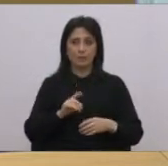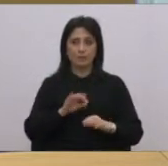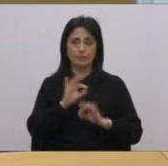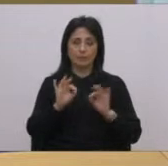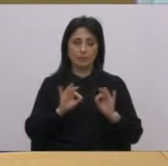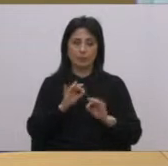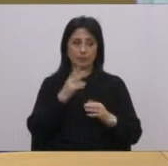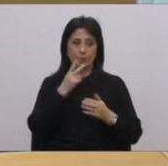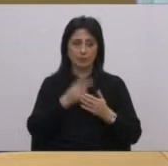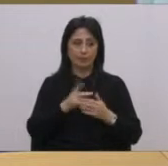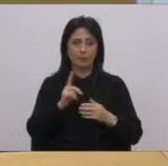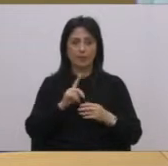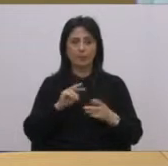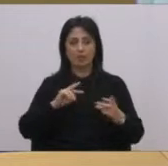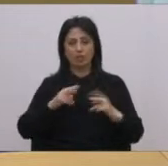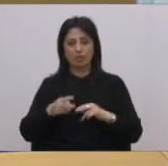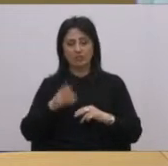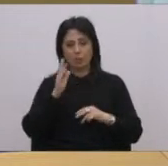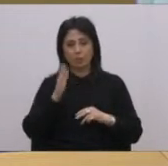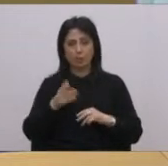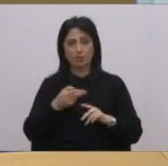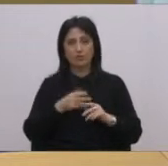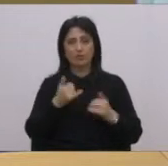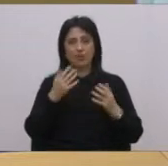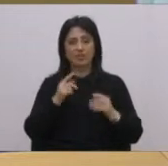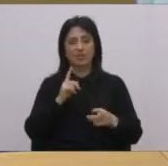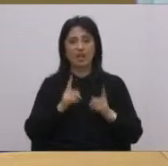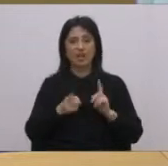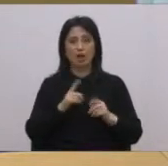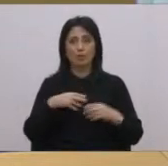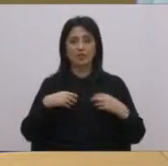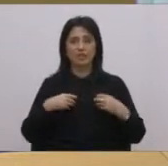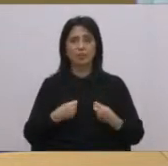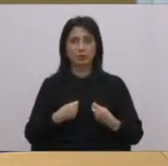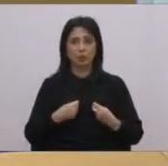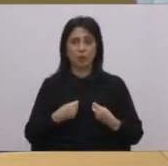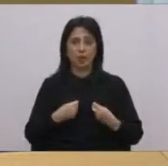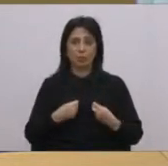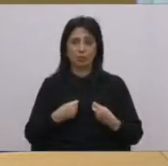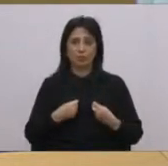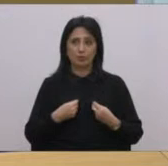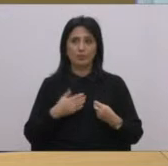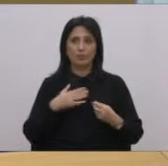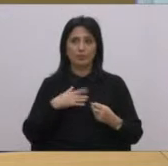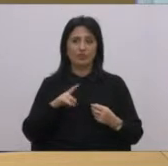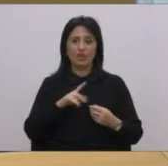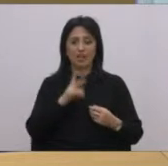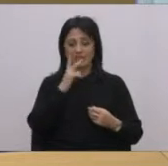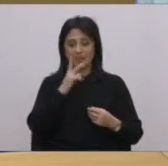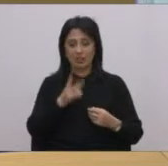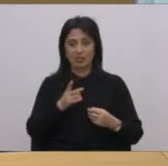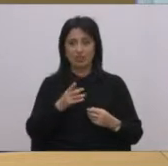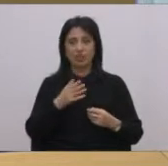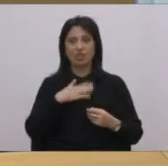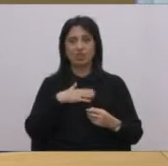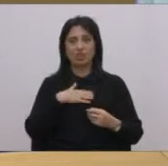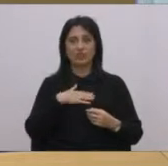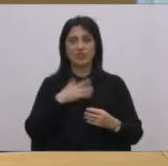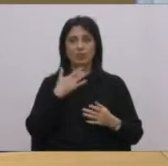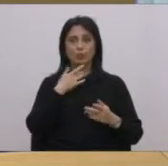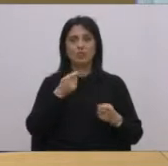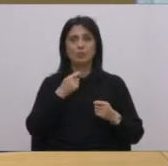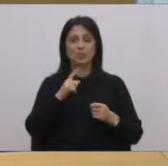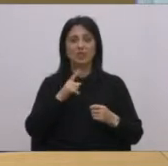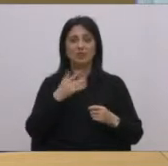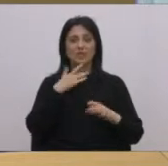პროექტი, ხედვა, რაიმეს შეცვლას თუ აპირებთ, იმიტომ რომ დღევანდელ რეალობაში სამწუხაროდ ჩვენ რასაც ხედავთ, ჩვენ ვთქვათ